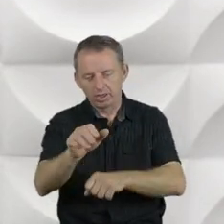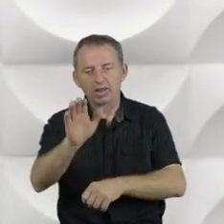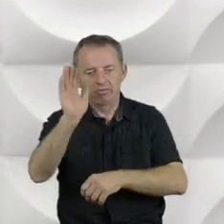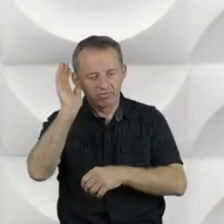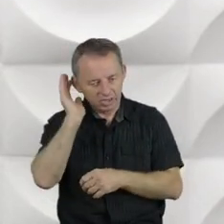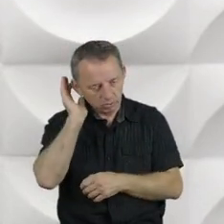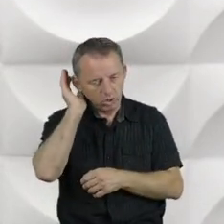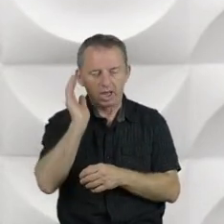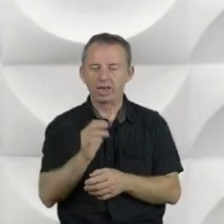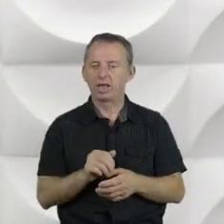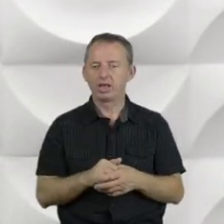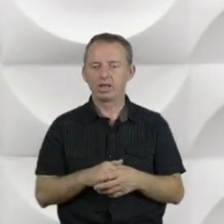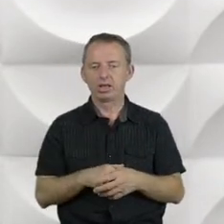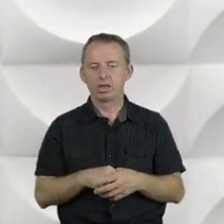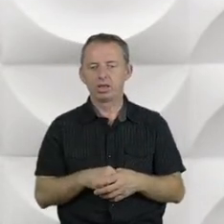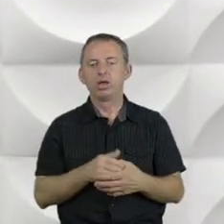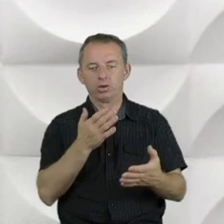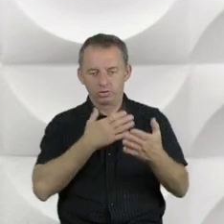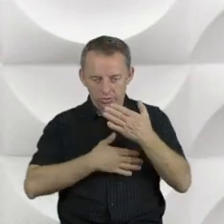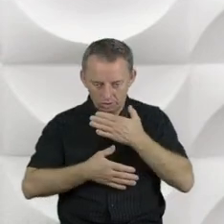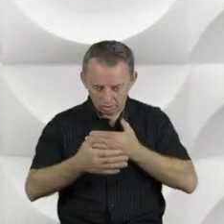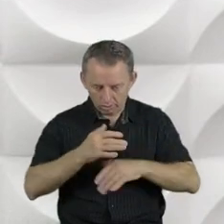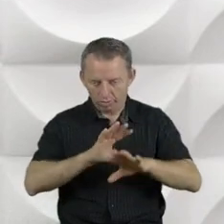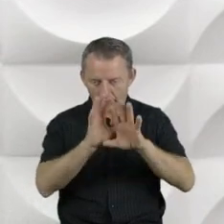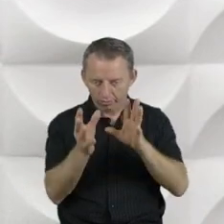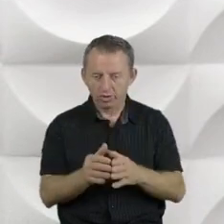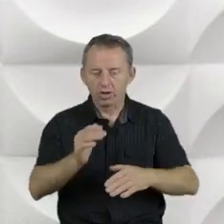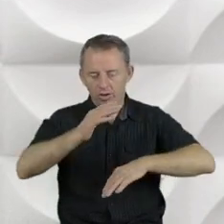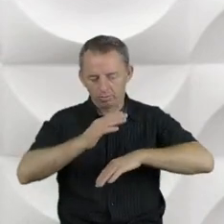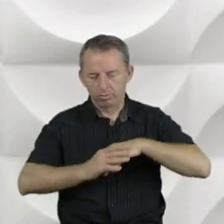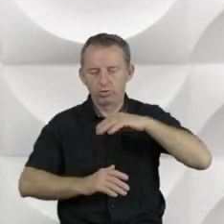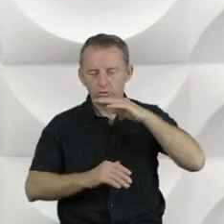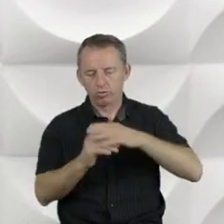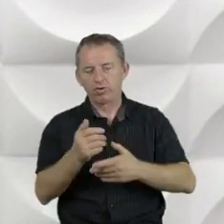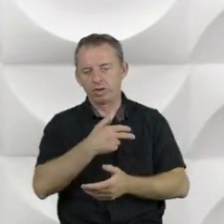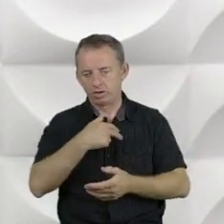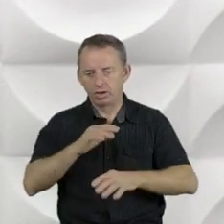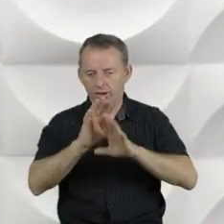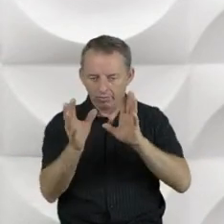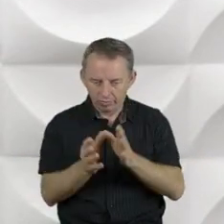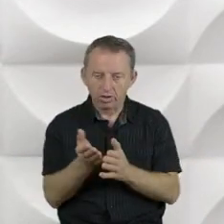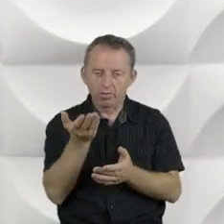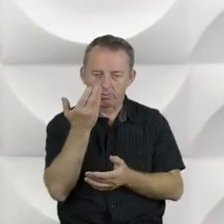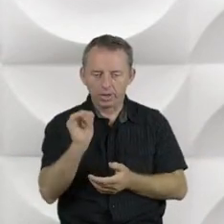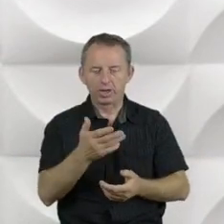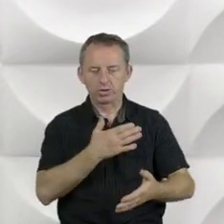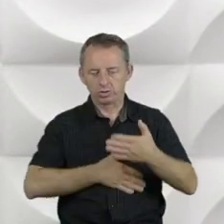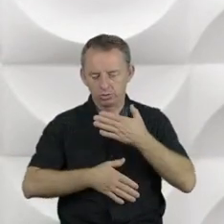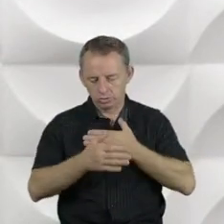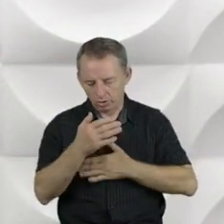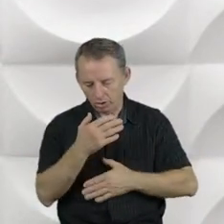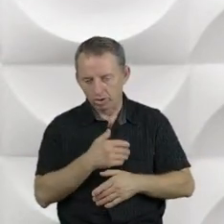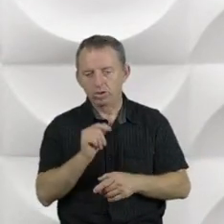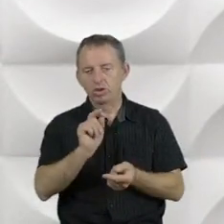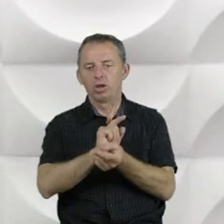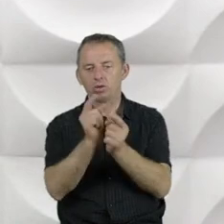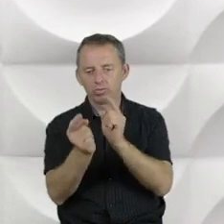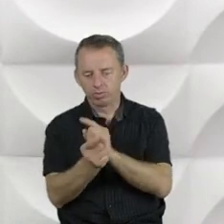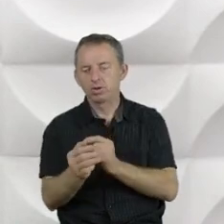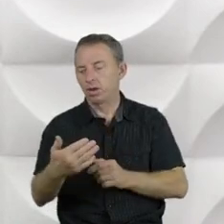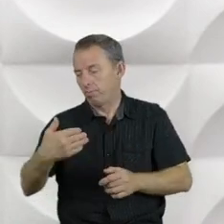wysłuchana. Ku pocieszy nas wszystkich i ku zbudowaniu nas wszystkich. I bardzo, bardzo się cieszę, że te spotkania